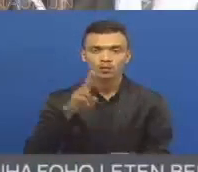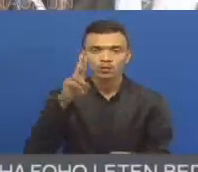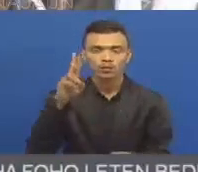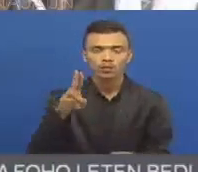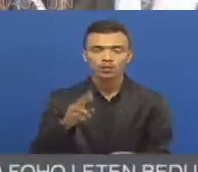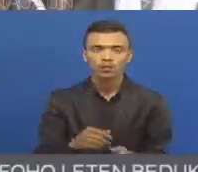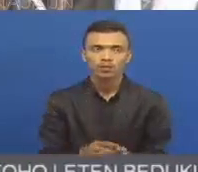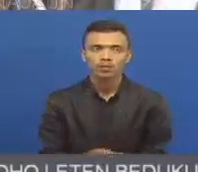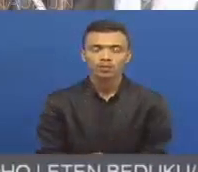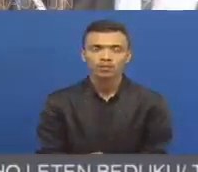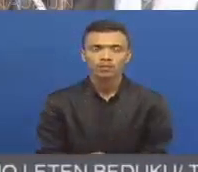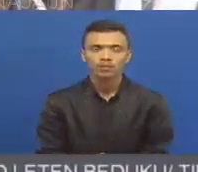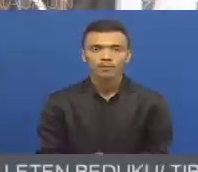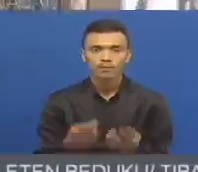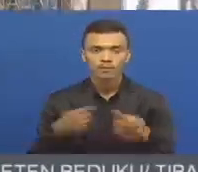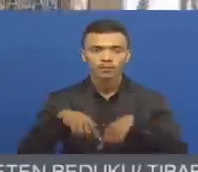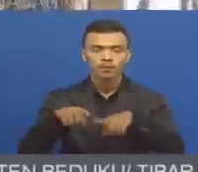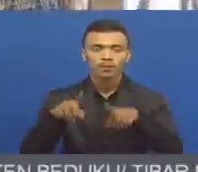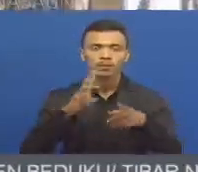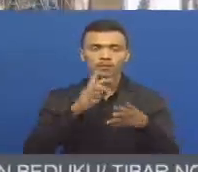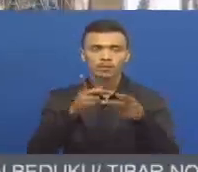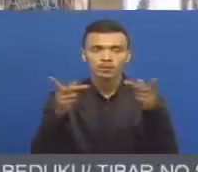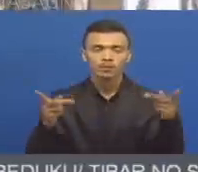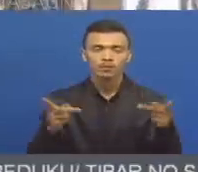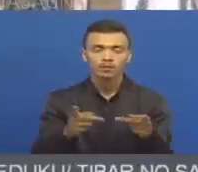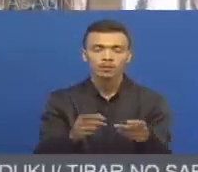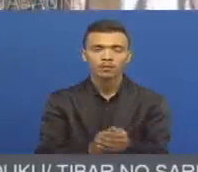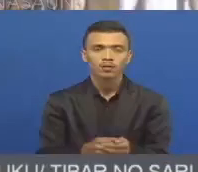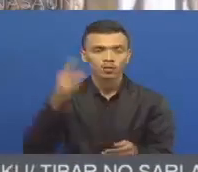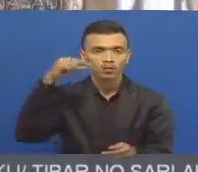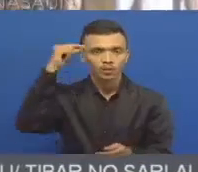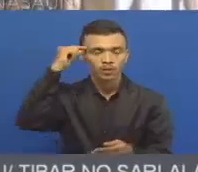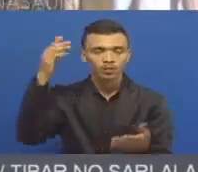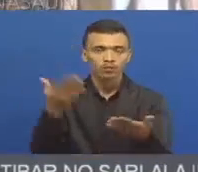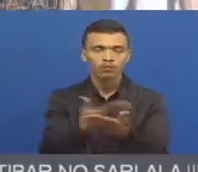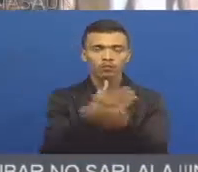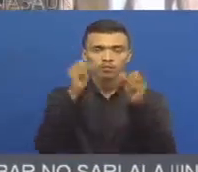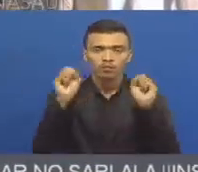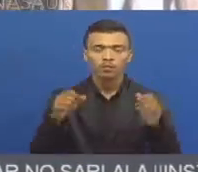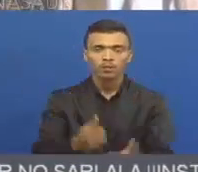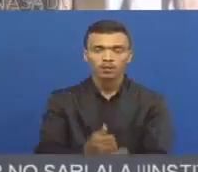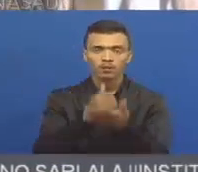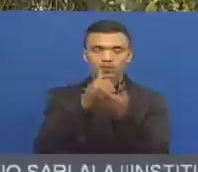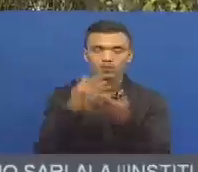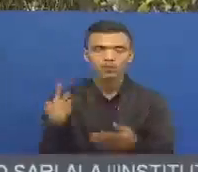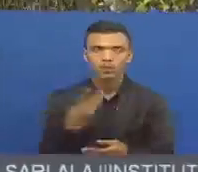A ira ne tău un tău ba pe tanki. Guvernul fom pe tău mata ne tic ba mi a sa ne tic ba